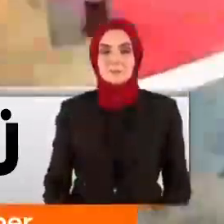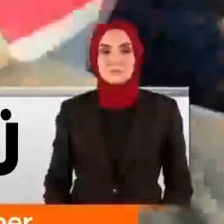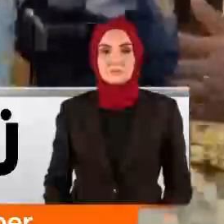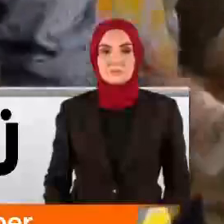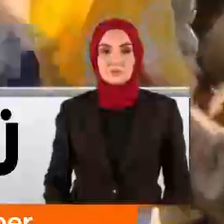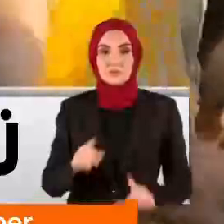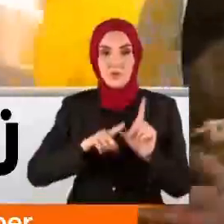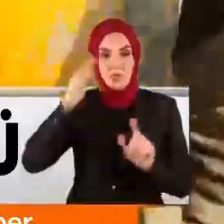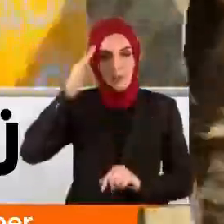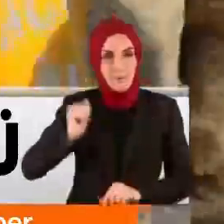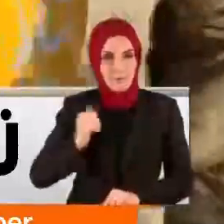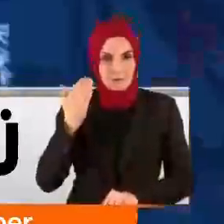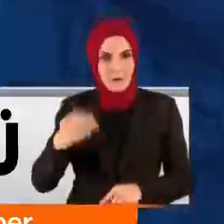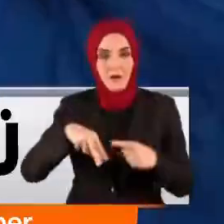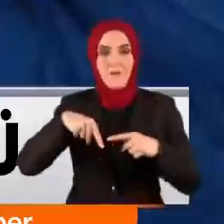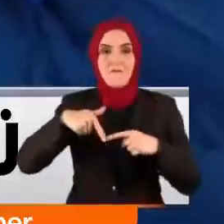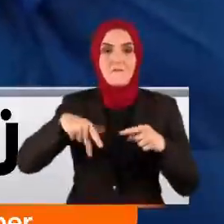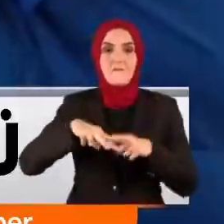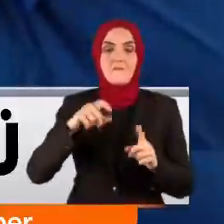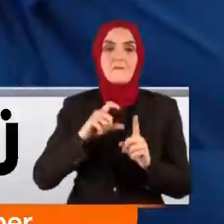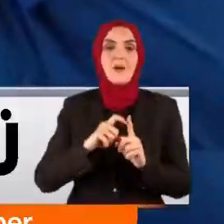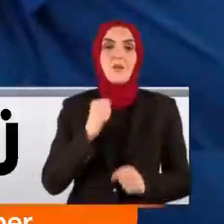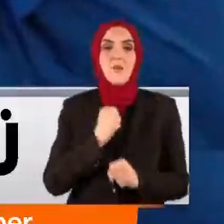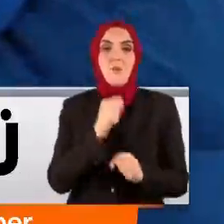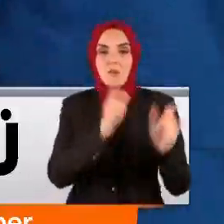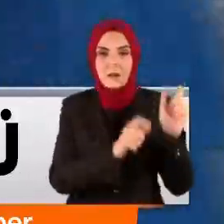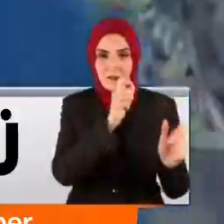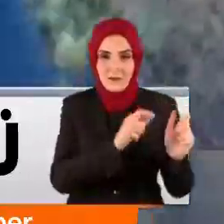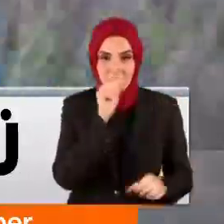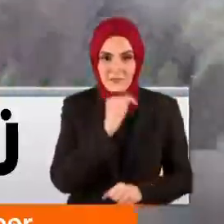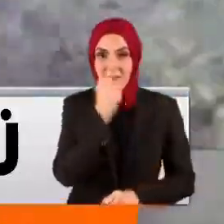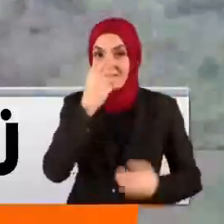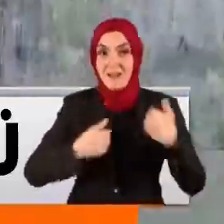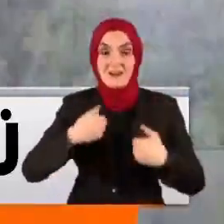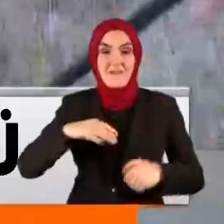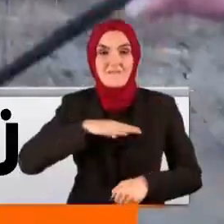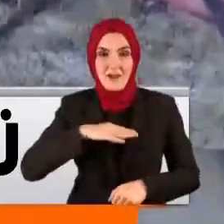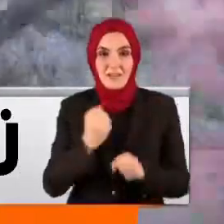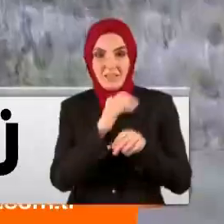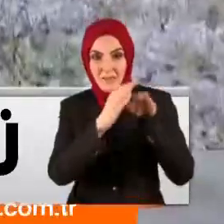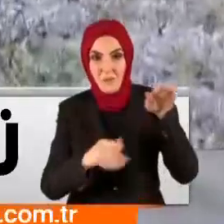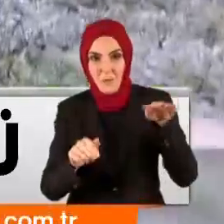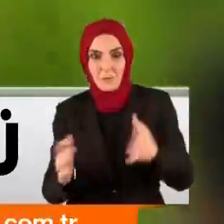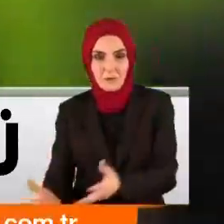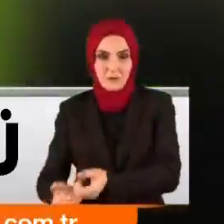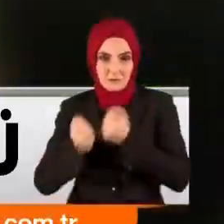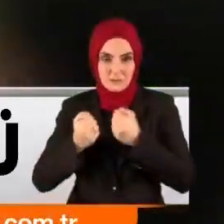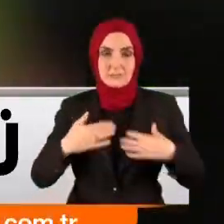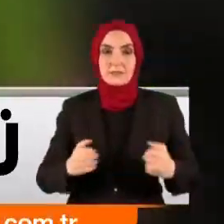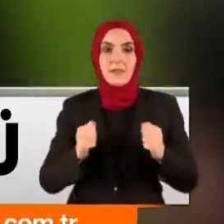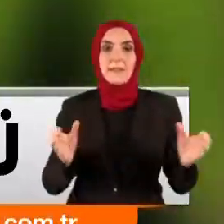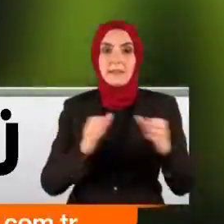Jandarma ve AFAD görevlileri yaralıları uçurumdan çıkarıyor, sağlık ekipleri ilk müdahaleyi yapıp hastaneye yönlendiriyor.